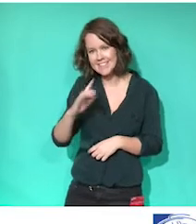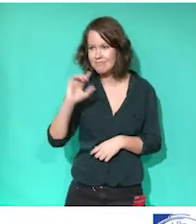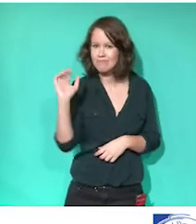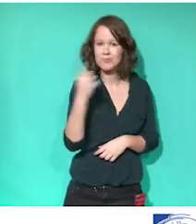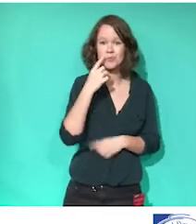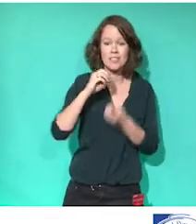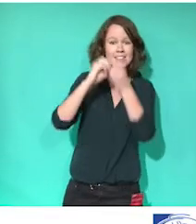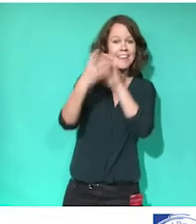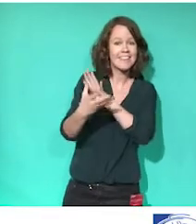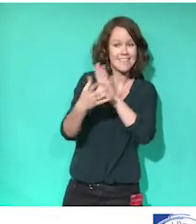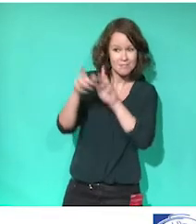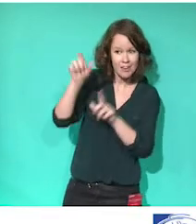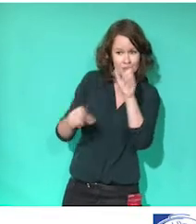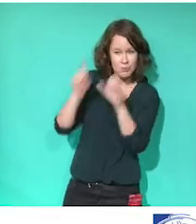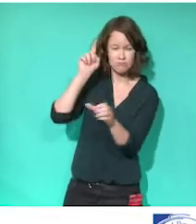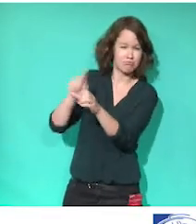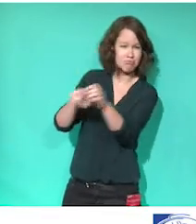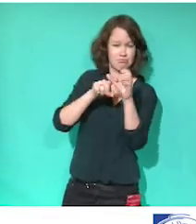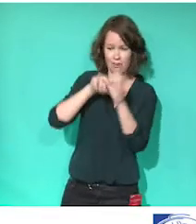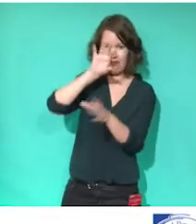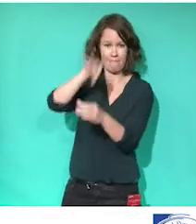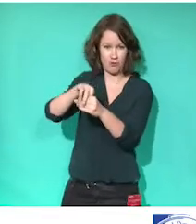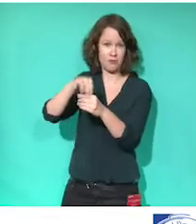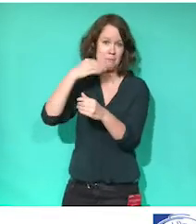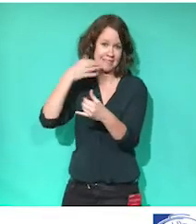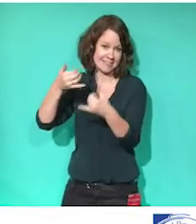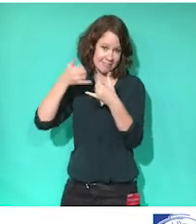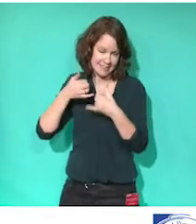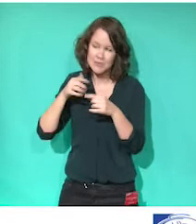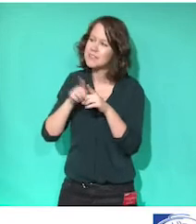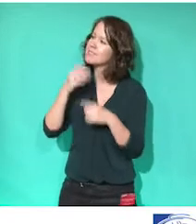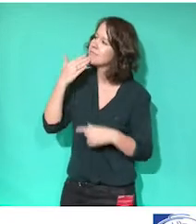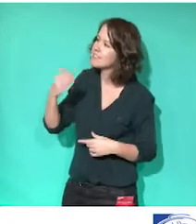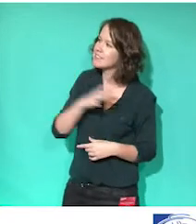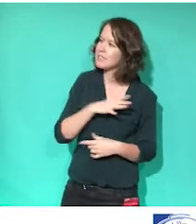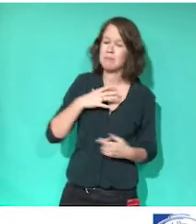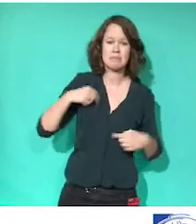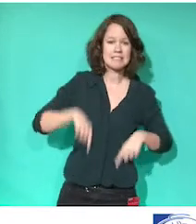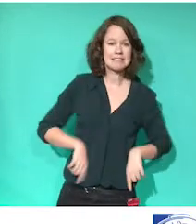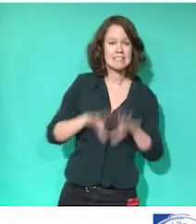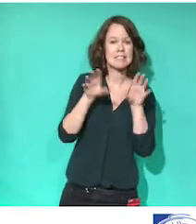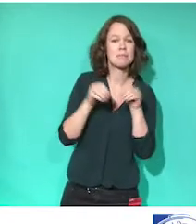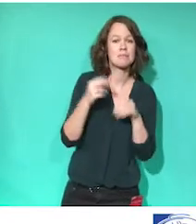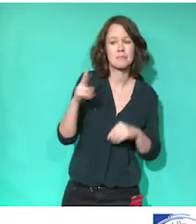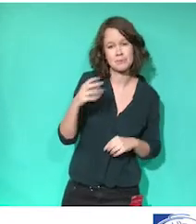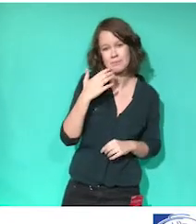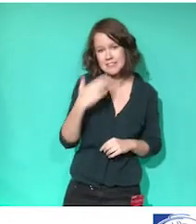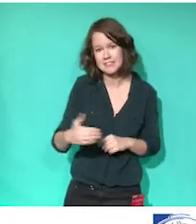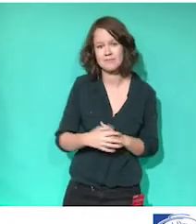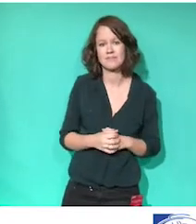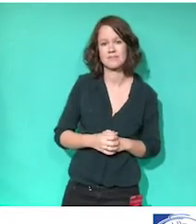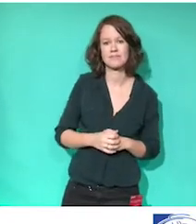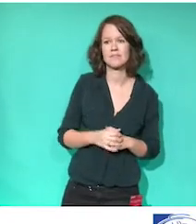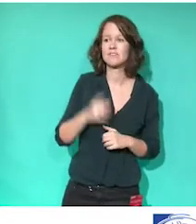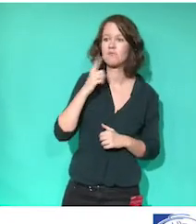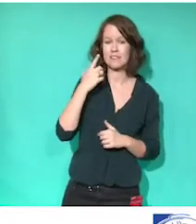les internautes qui nous ont permis de gagner ce prix. Et je vous remercie, Madame la Ministre, et toute votre équipe pour avoir lancé cette